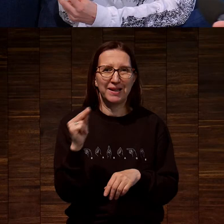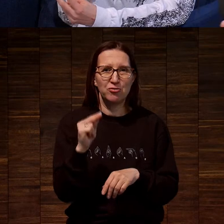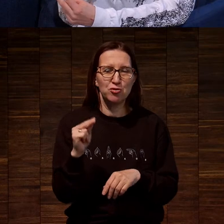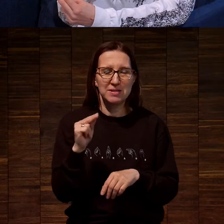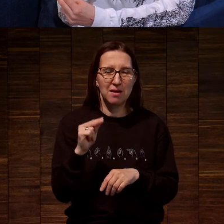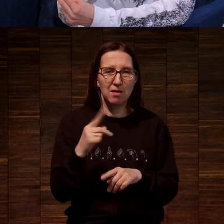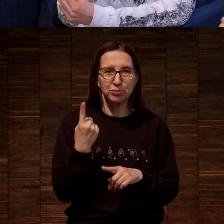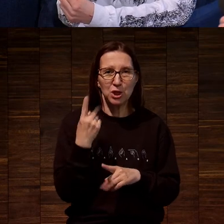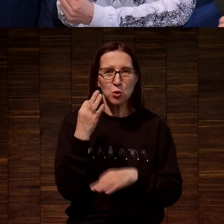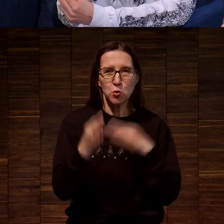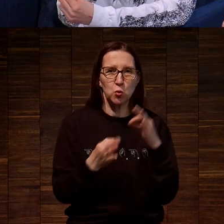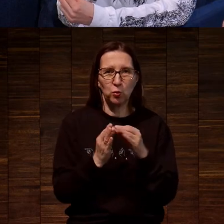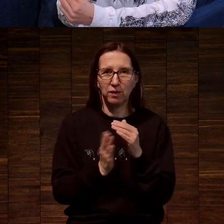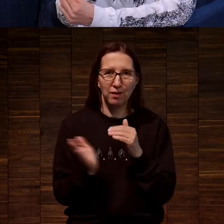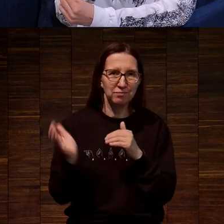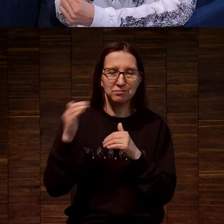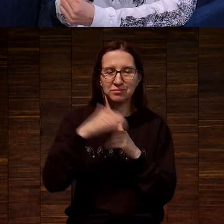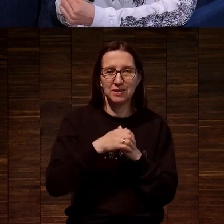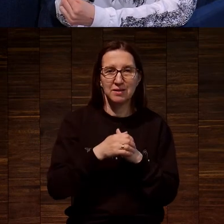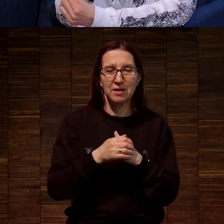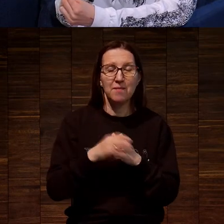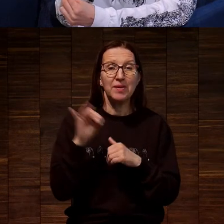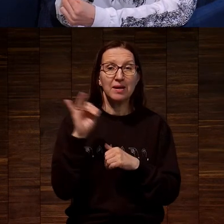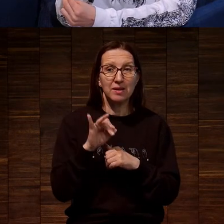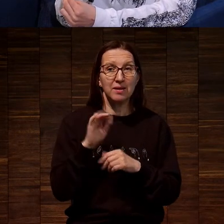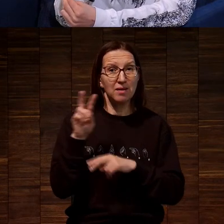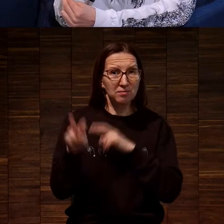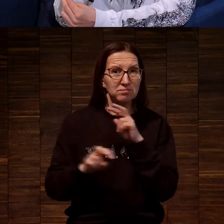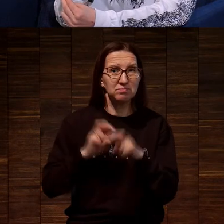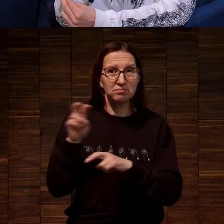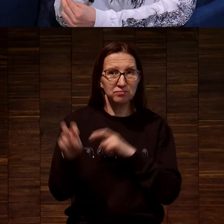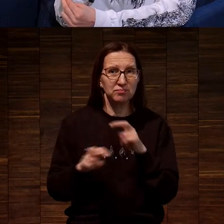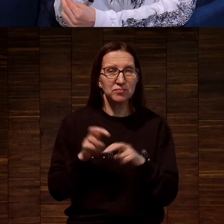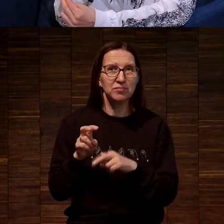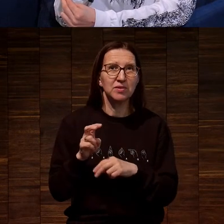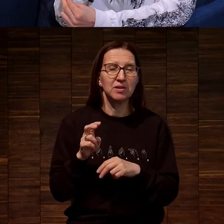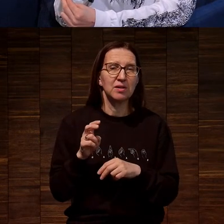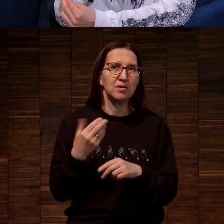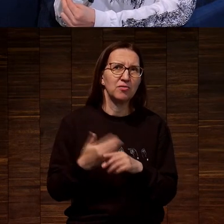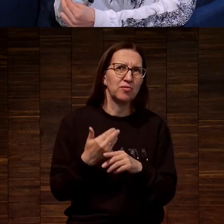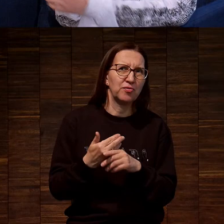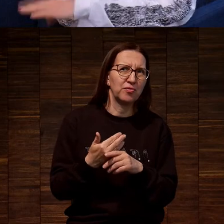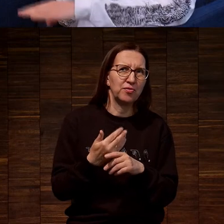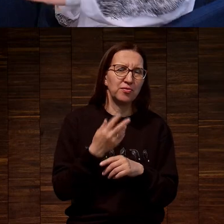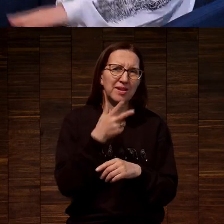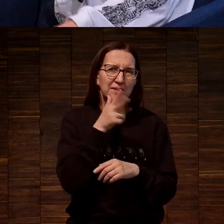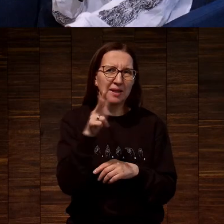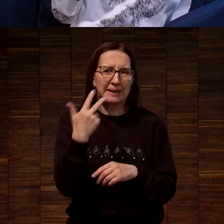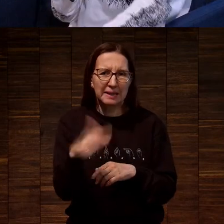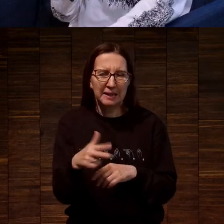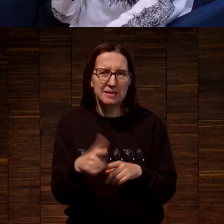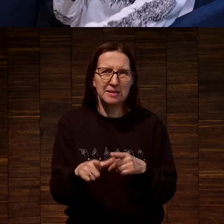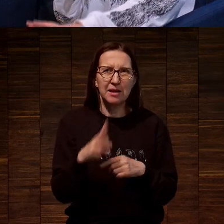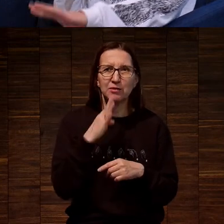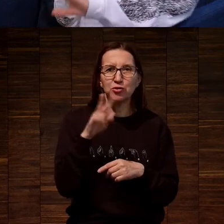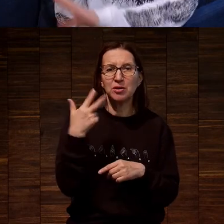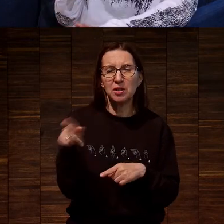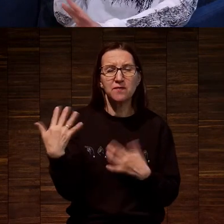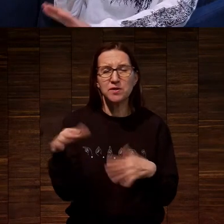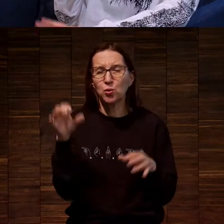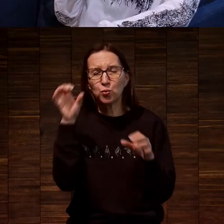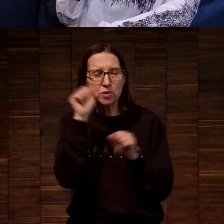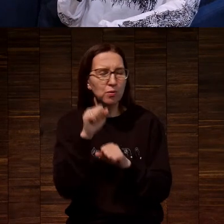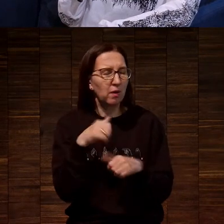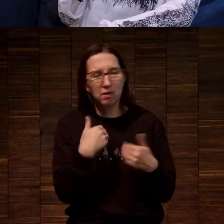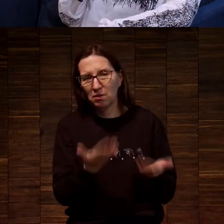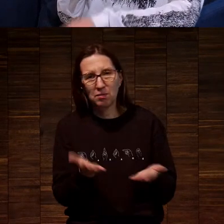то есть одни сутки. И к ним в 3:30 или в 2:30, они уже уснули где-то на полу, мы сказали, мы